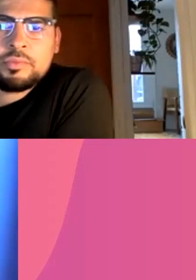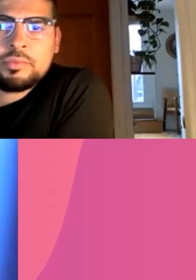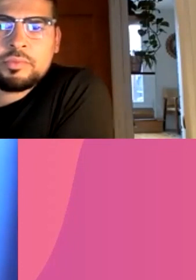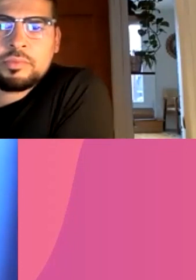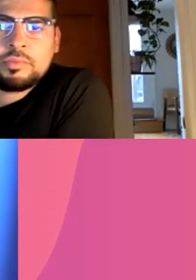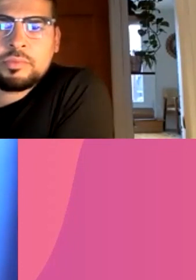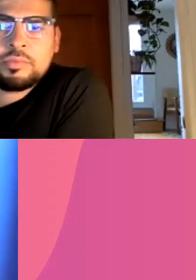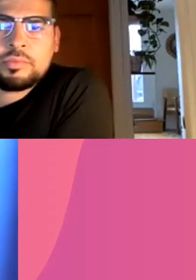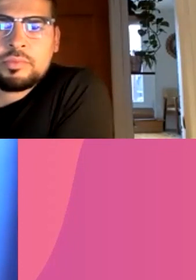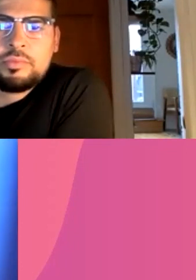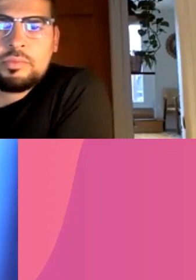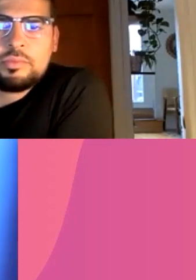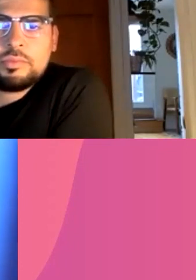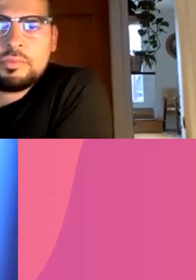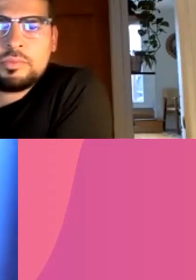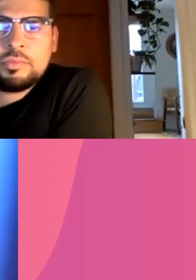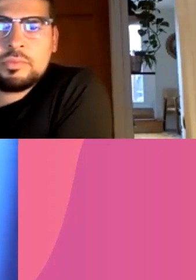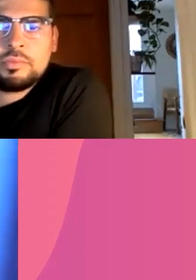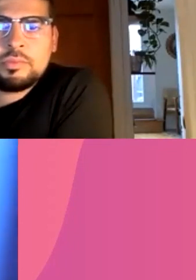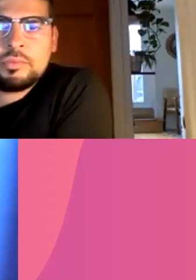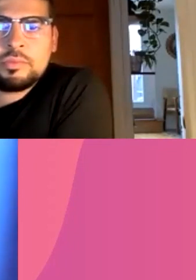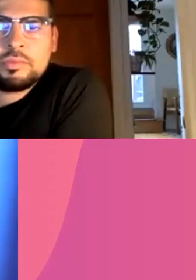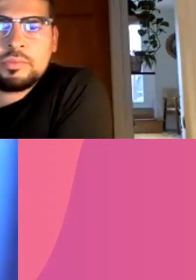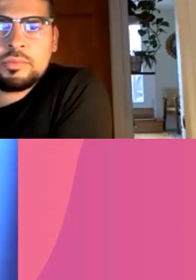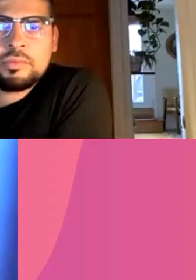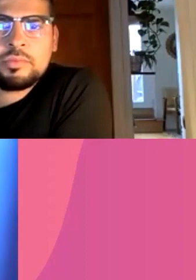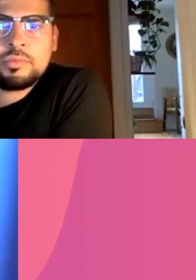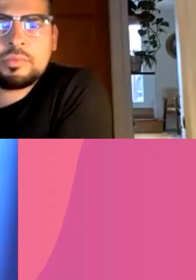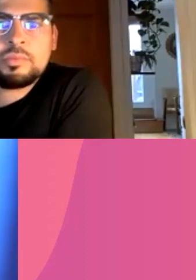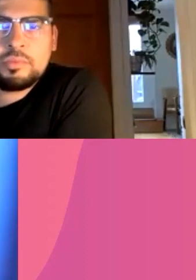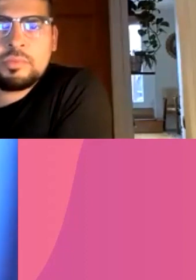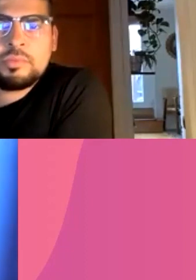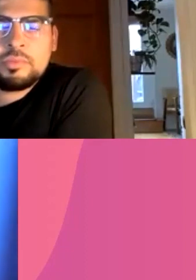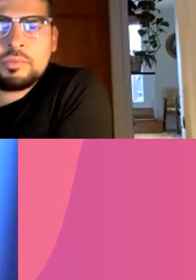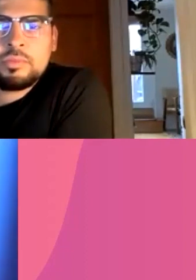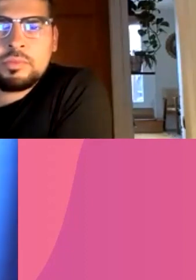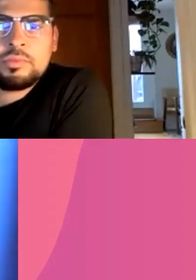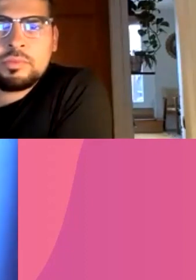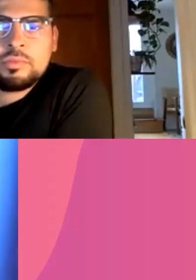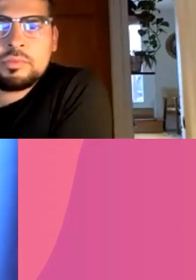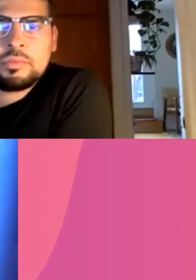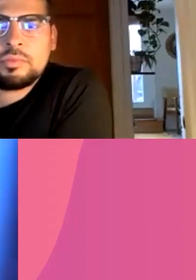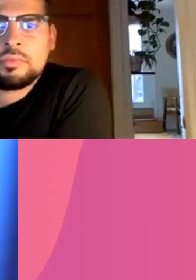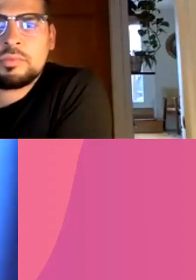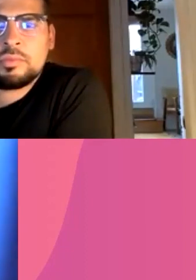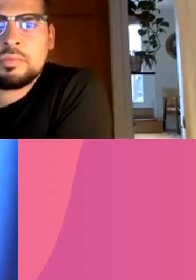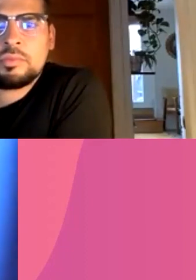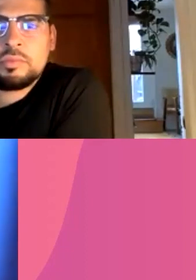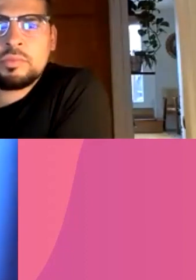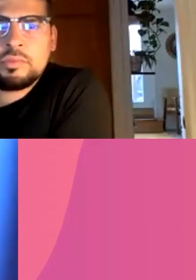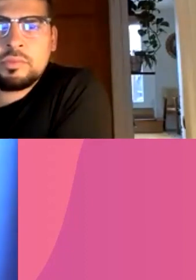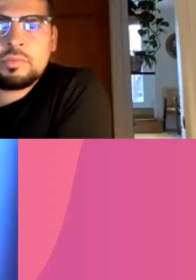Nous avions dans le protocole intégré, par exemple, si on voulait avoir des transcriptions disponibles